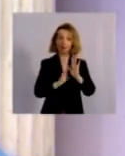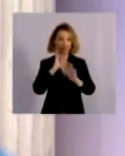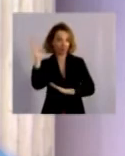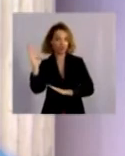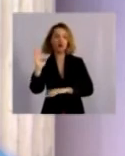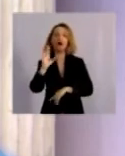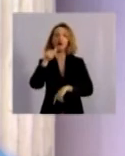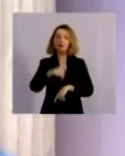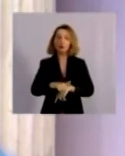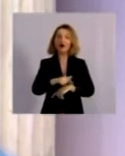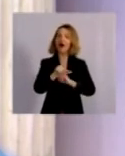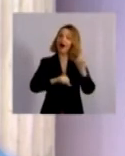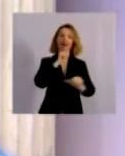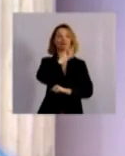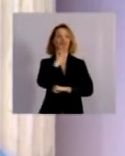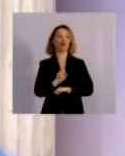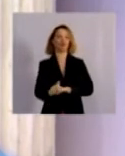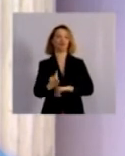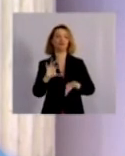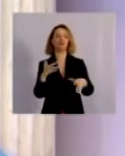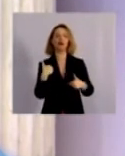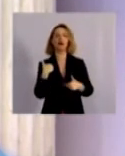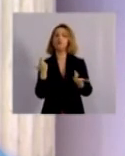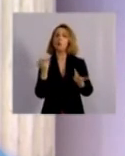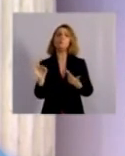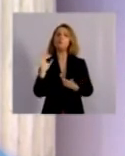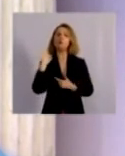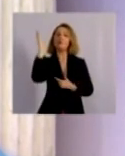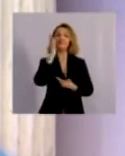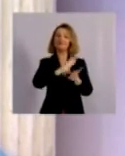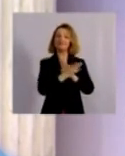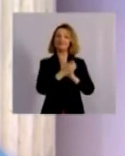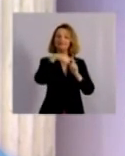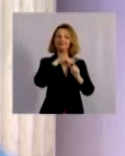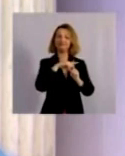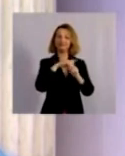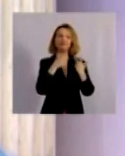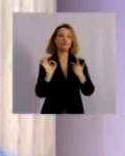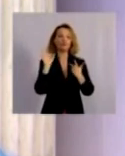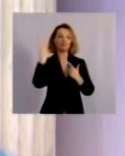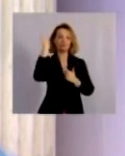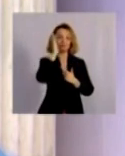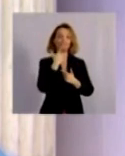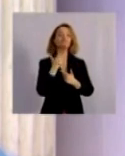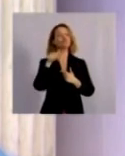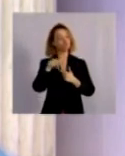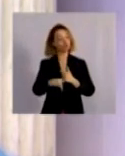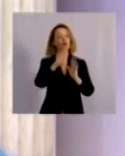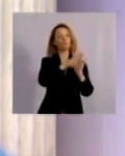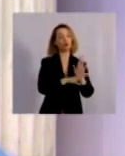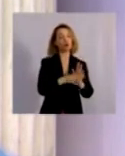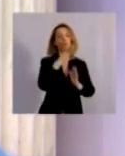όνομα μεγάλου λόγιου της αναγέννησης, έχει ταυτιστεί με τις ακαδημαϊκές αλλά και με